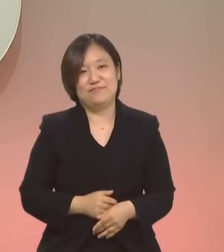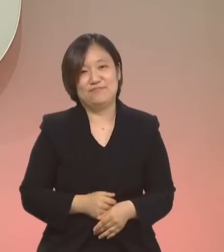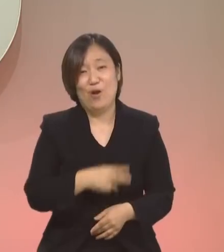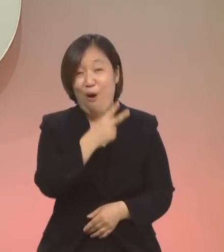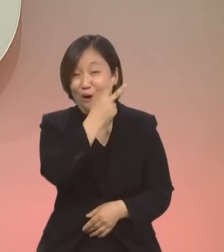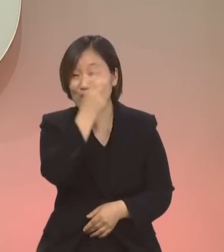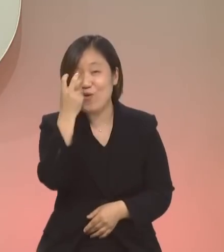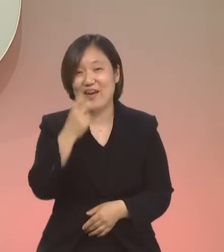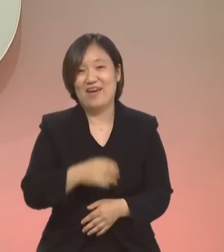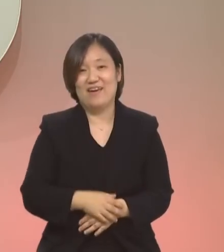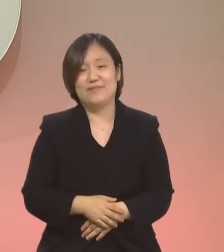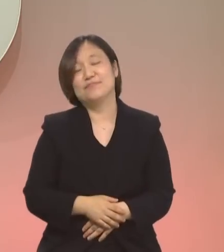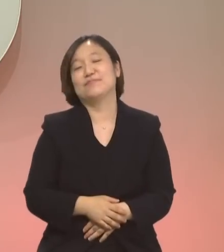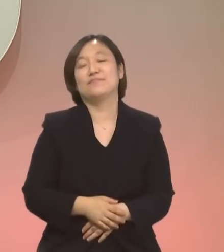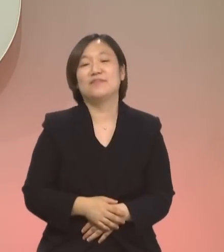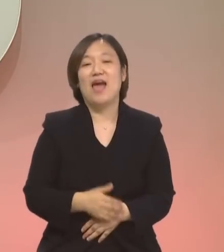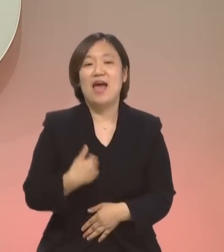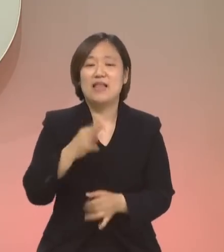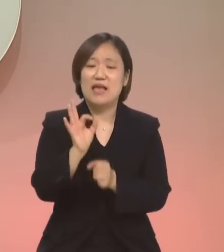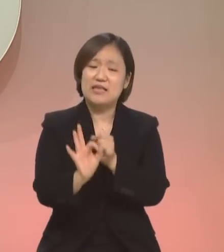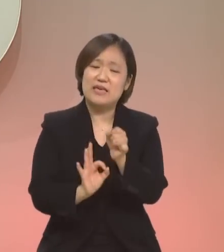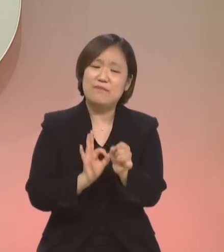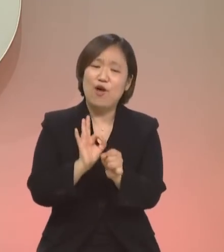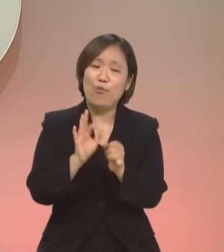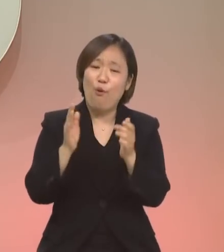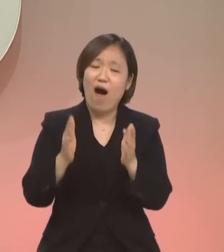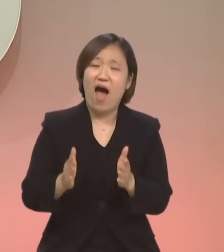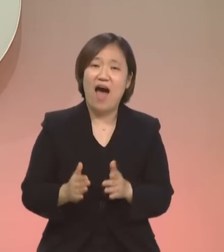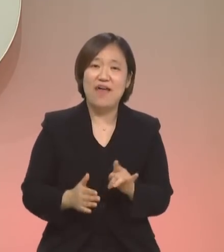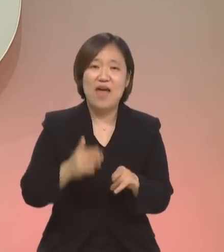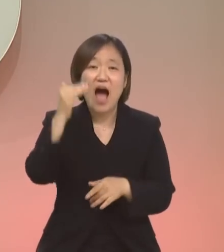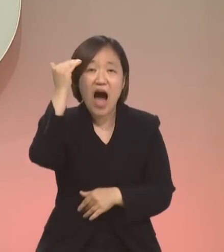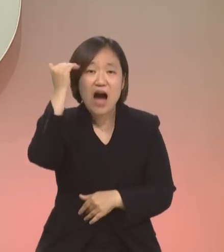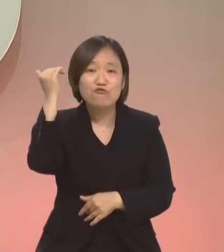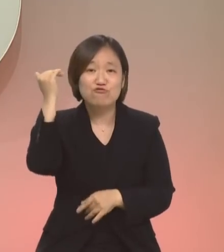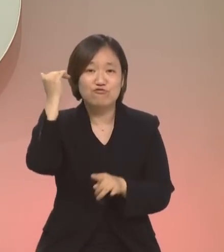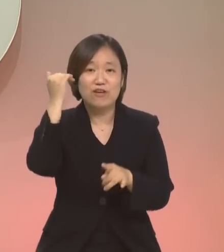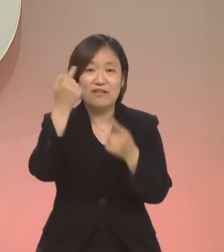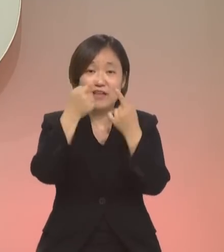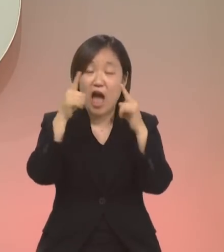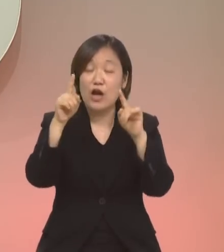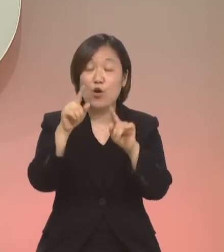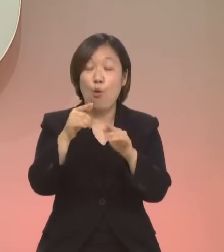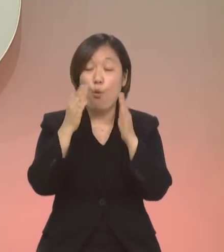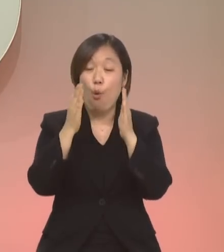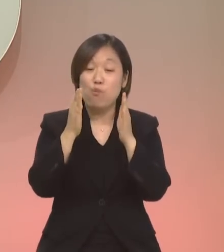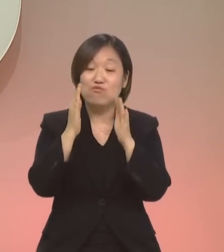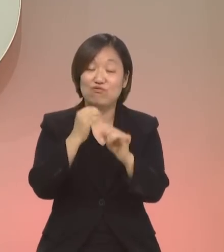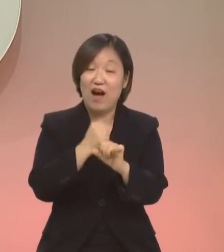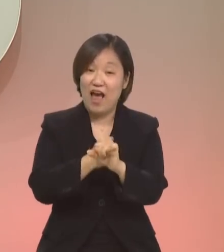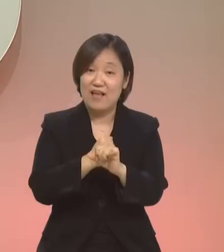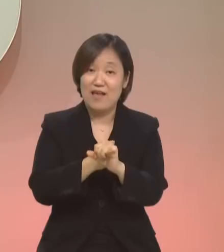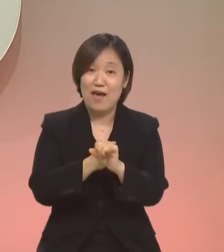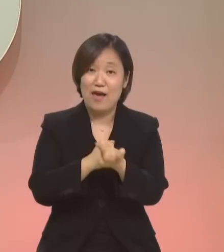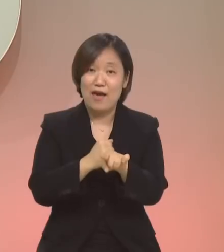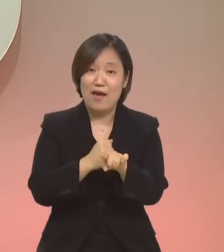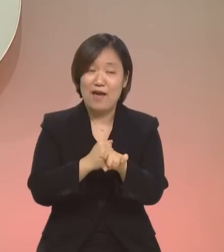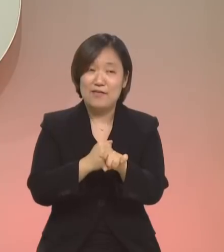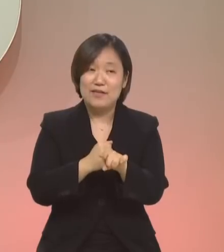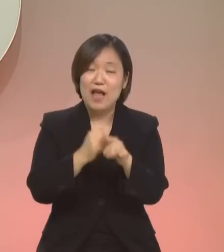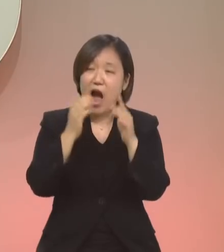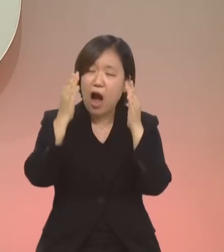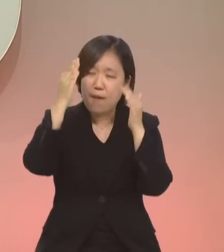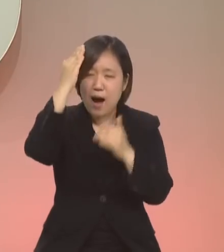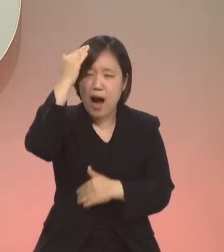근데이 스님이 이제 10년 동안 이제 이렇게 이제 한국에서 공부를 하면서 뭔가 이제 좀 타성에 젖은